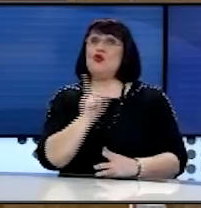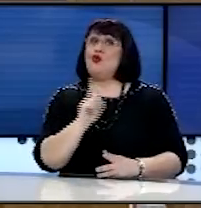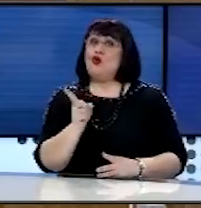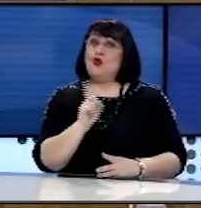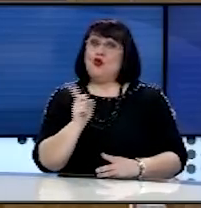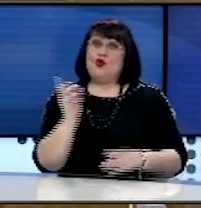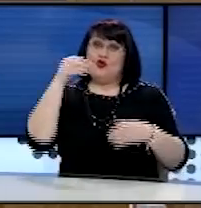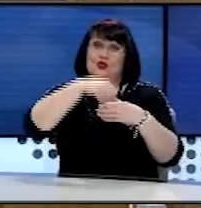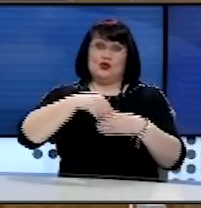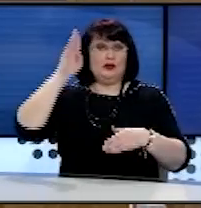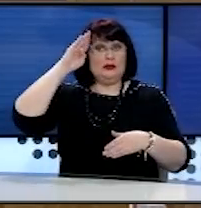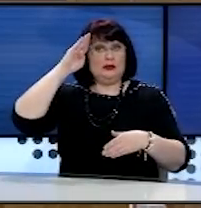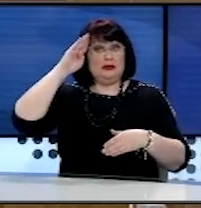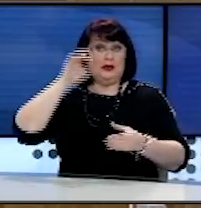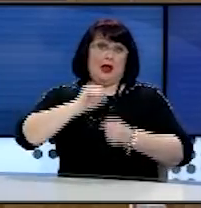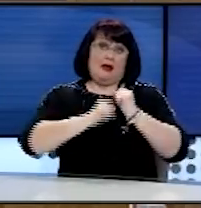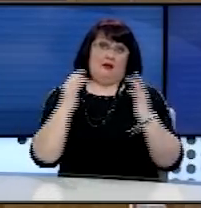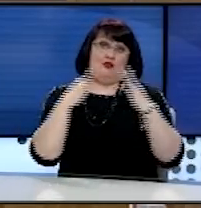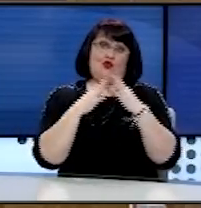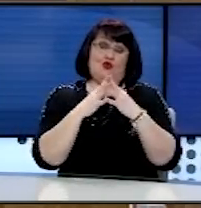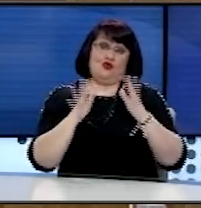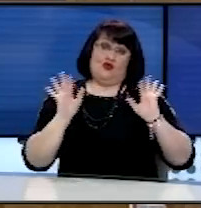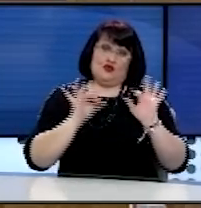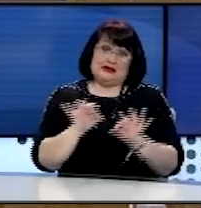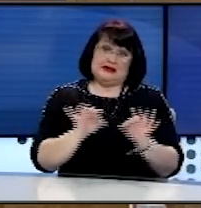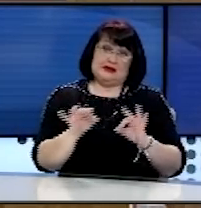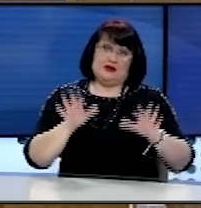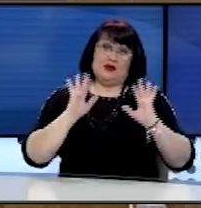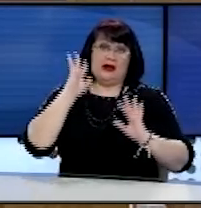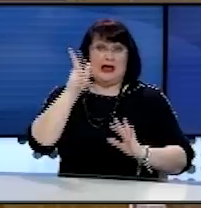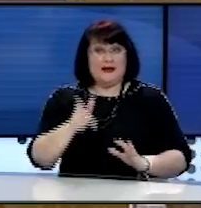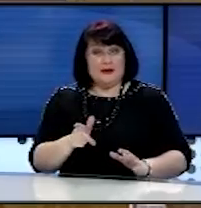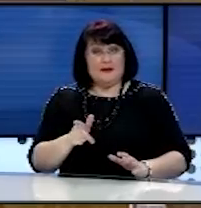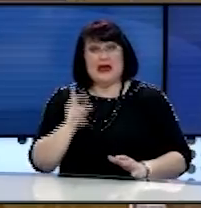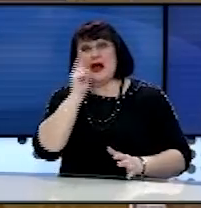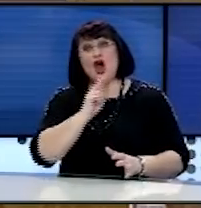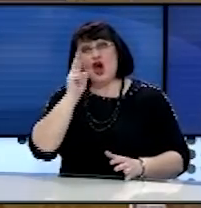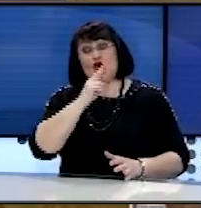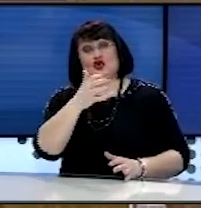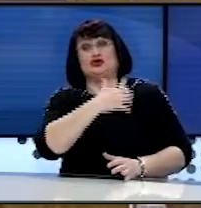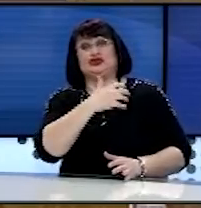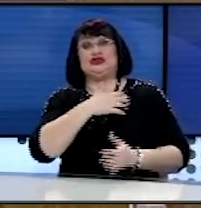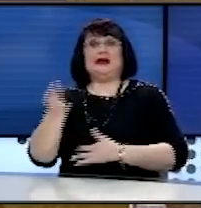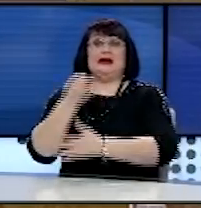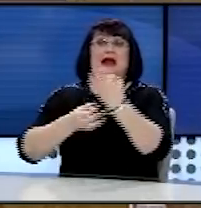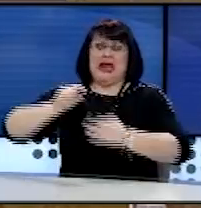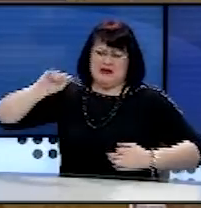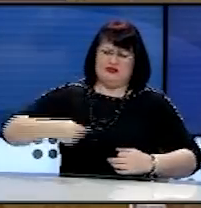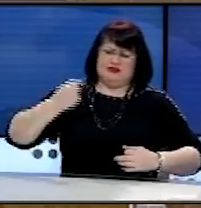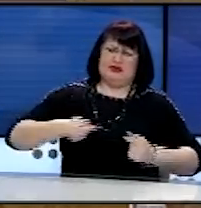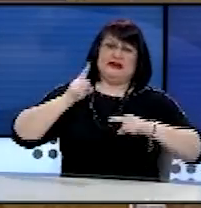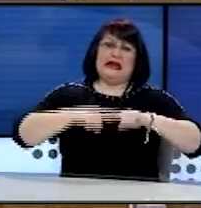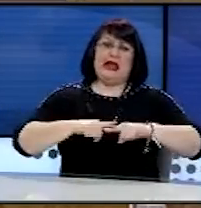ενταχθεί σε αμερικάνικες επιχειρήσεις και να έχουμε κάθε μέρα δηλώσεις Ρώσων αξιωματούχων κατά της